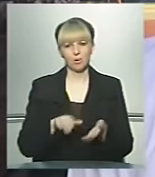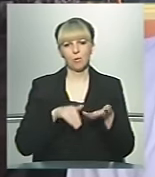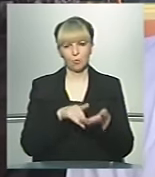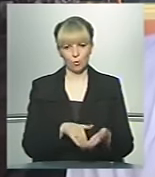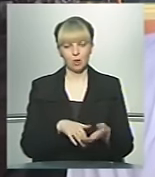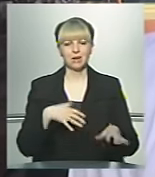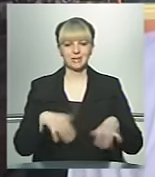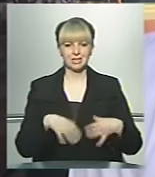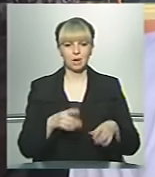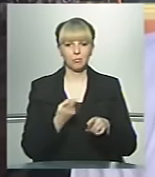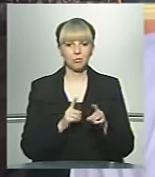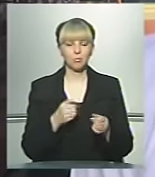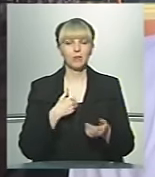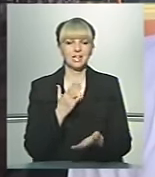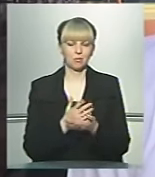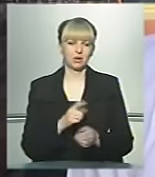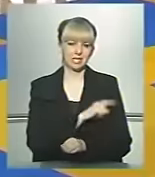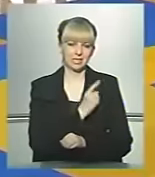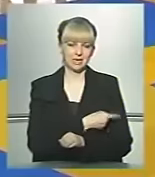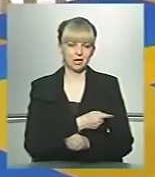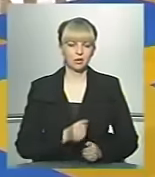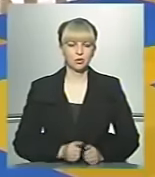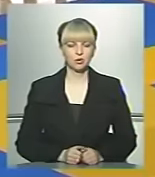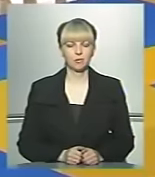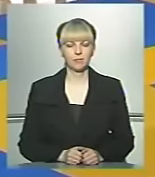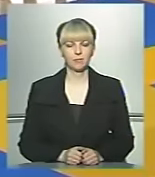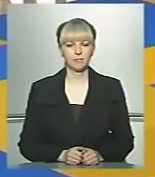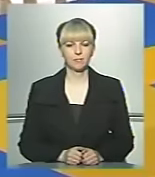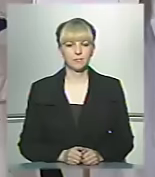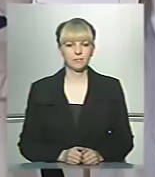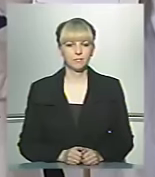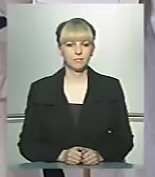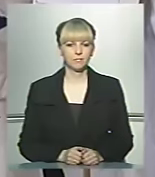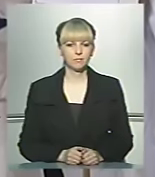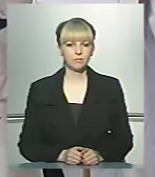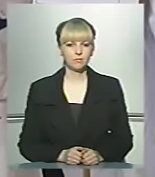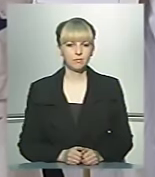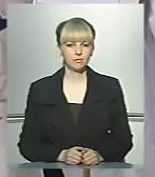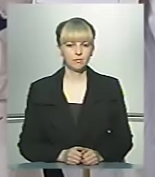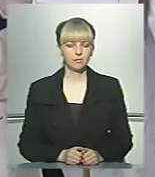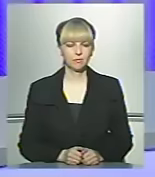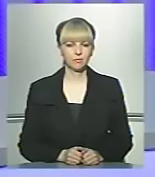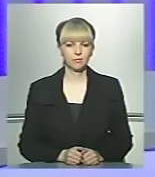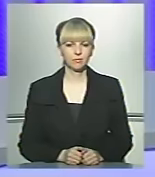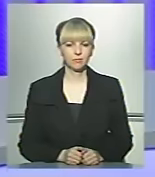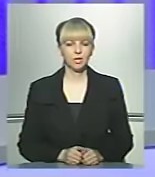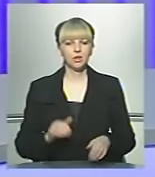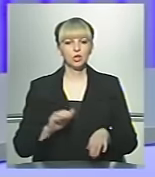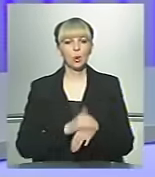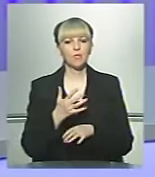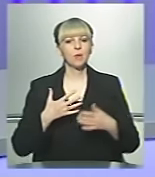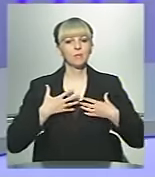допомагаємо слабим, тому що ми являємося сильнішими. Мирослав Солонар, Богдан Танасійчук, телеканал Буковина. Доброго вам